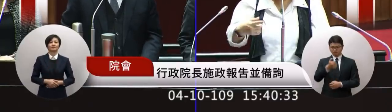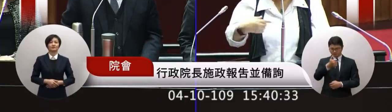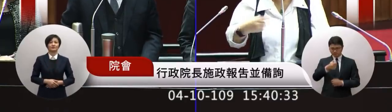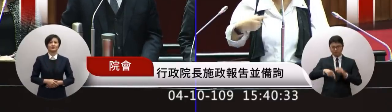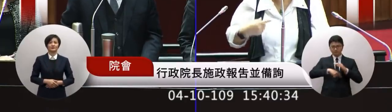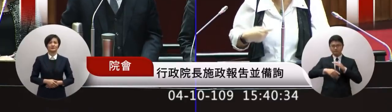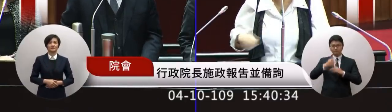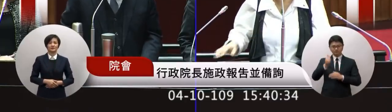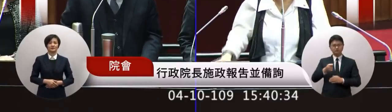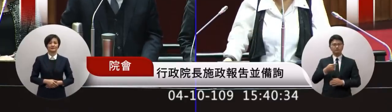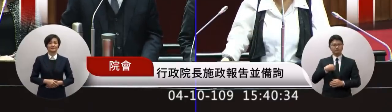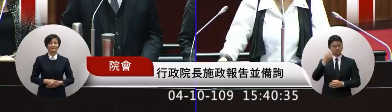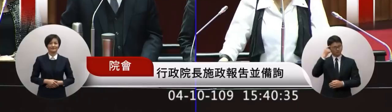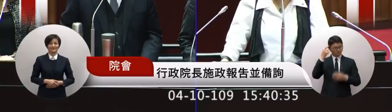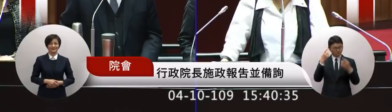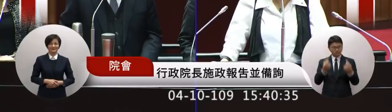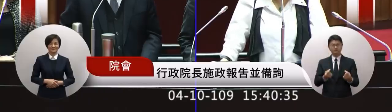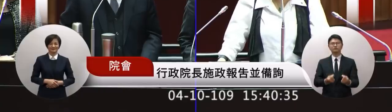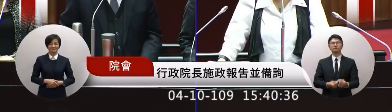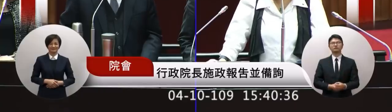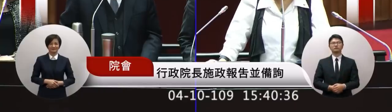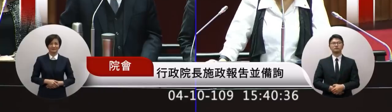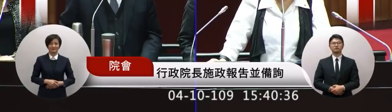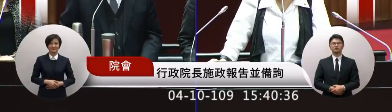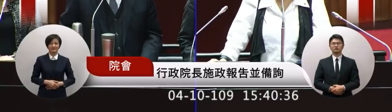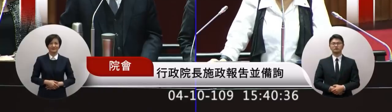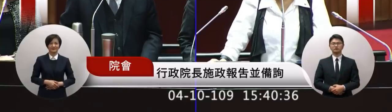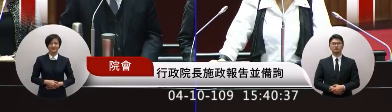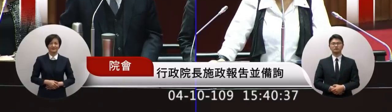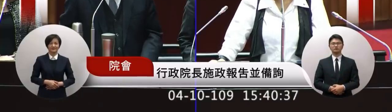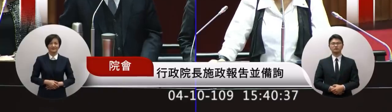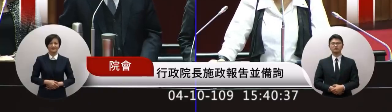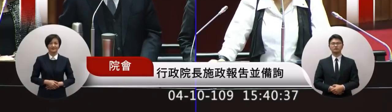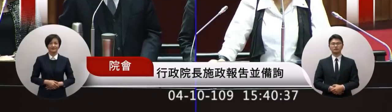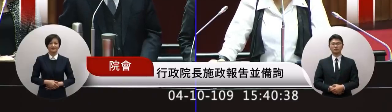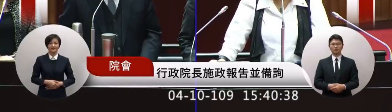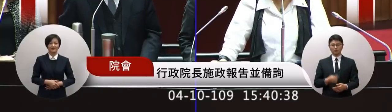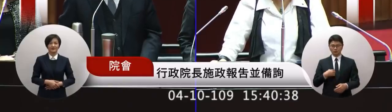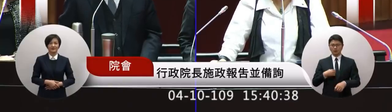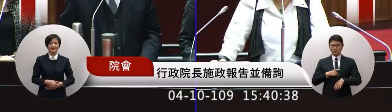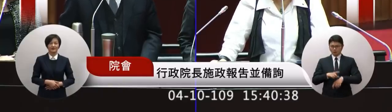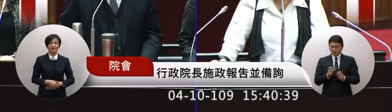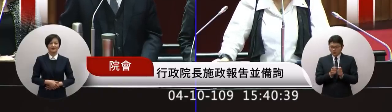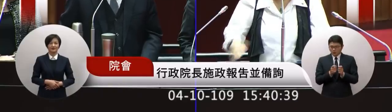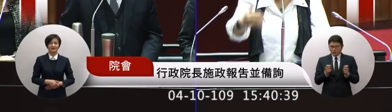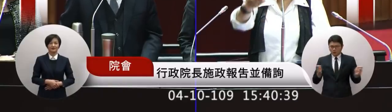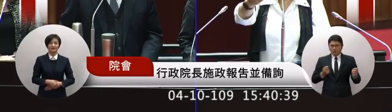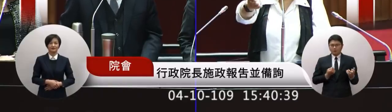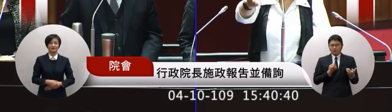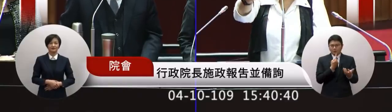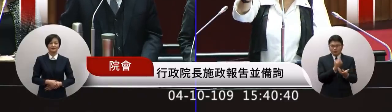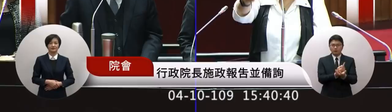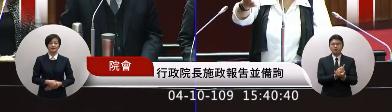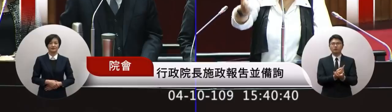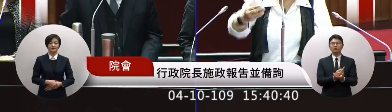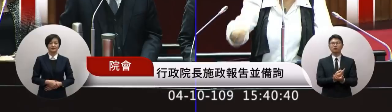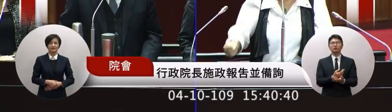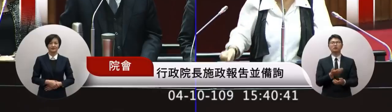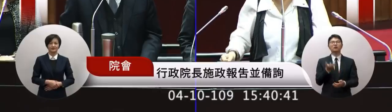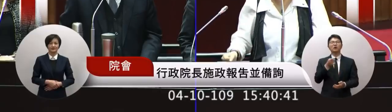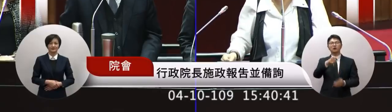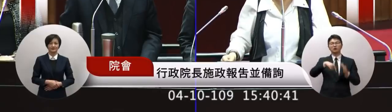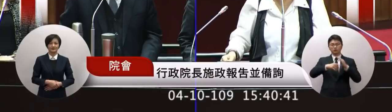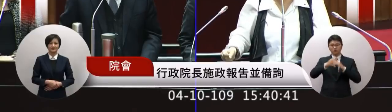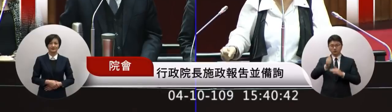长，我们是心有灵犀一点通哈。我其实啊，我也长期参加有很多这个其实就是院长